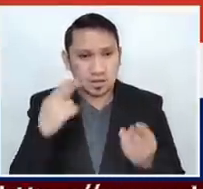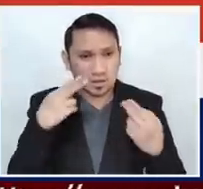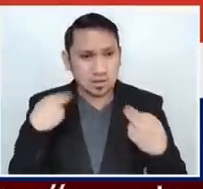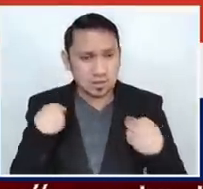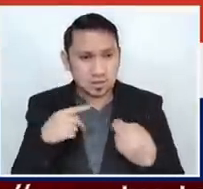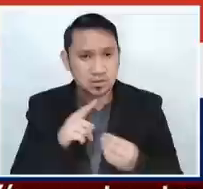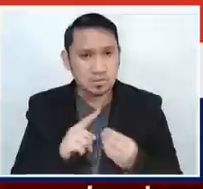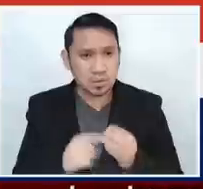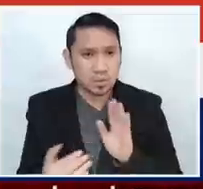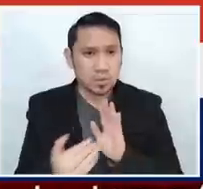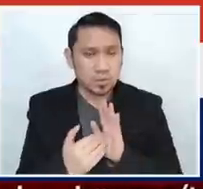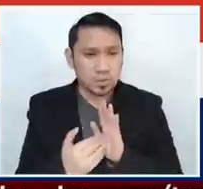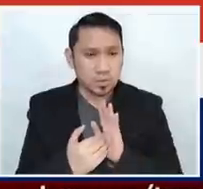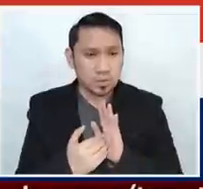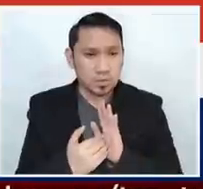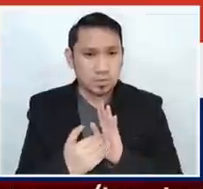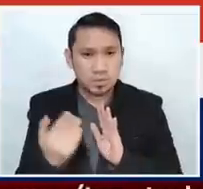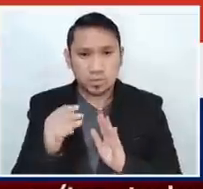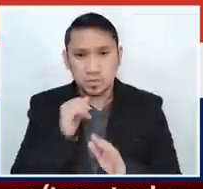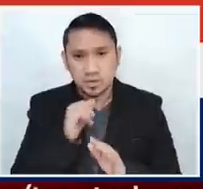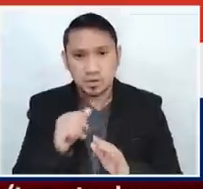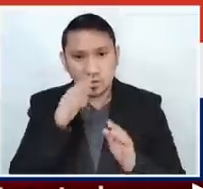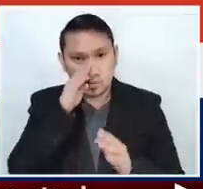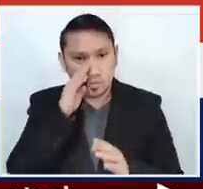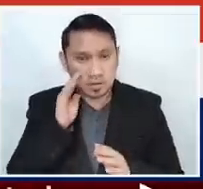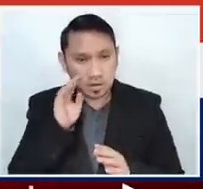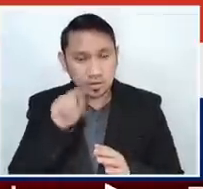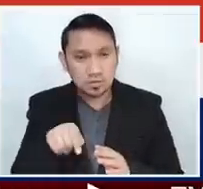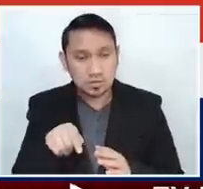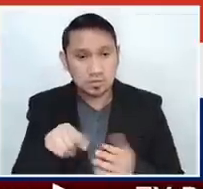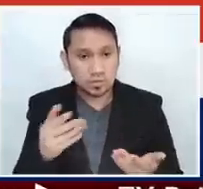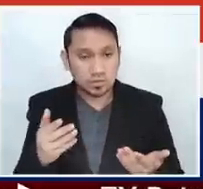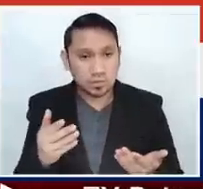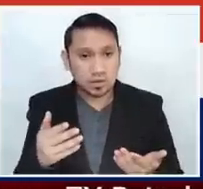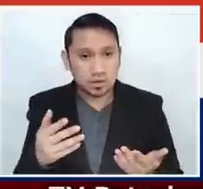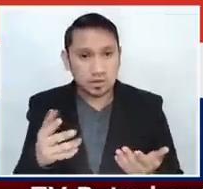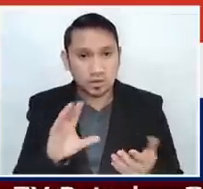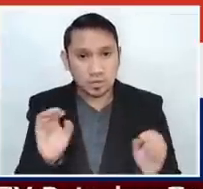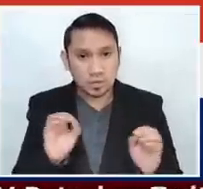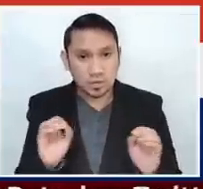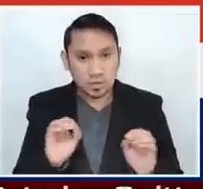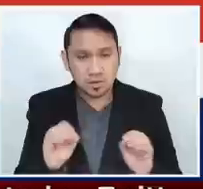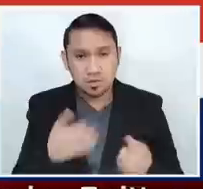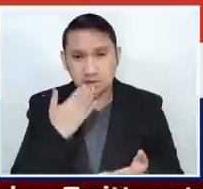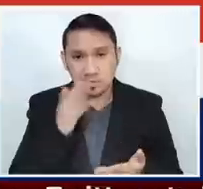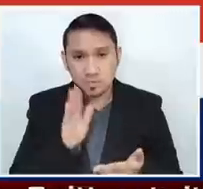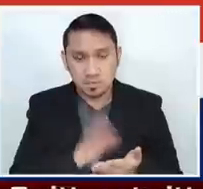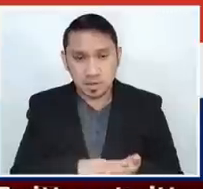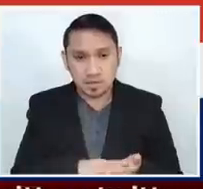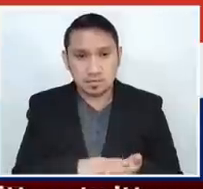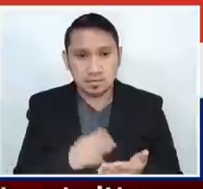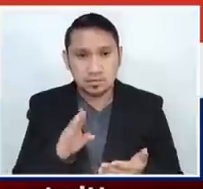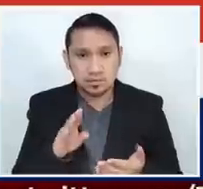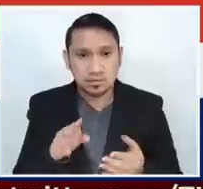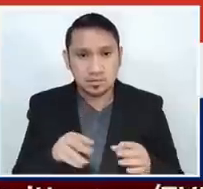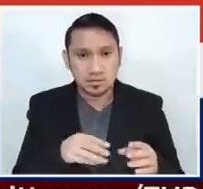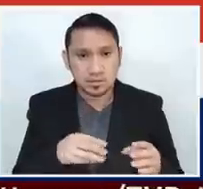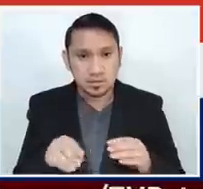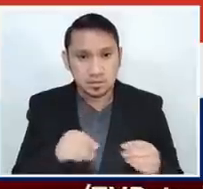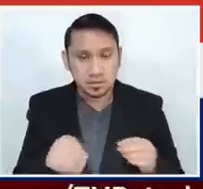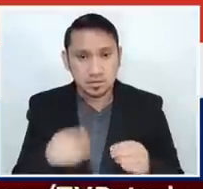kanyang pelikula, gayong hindi naman naka-brown ang mga madre sa eksena. Wala rin umanong masama sa pagmamadyong bilang